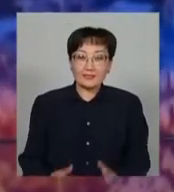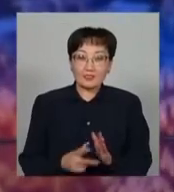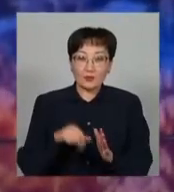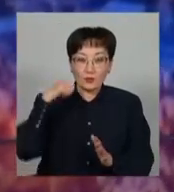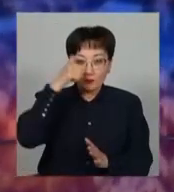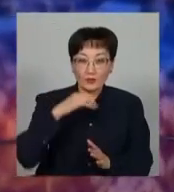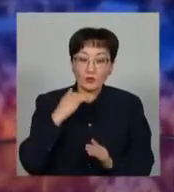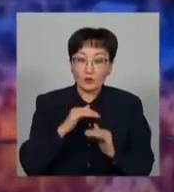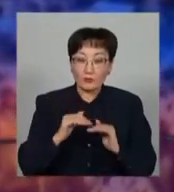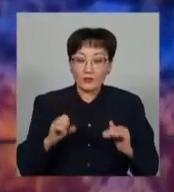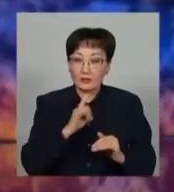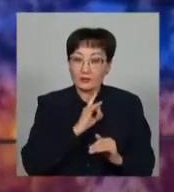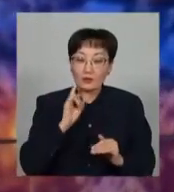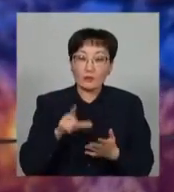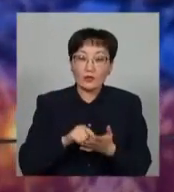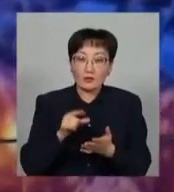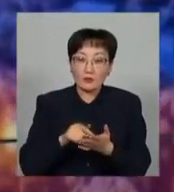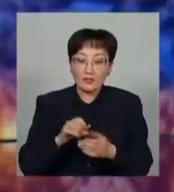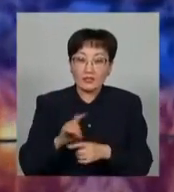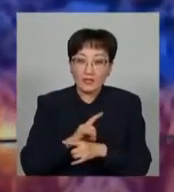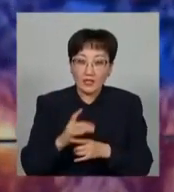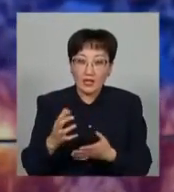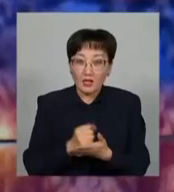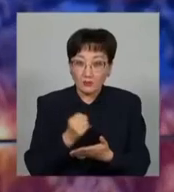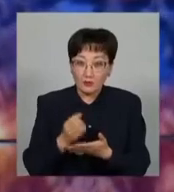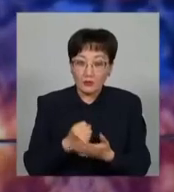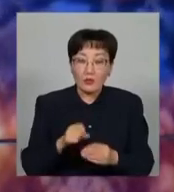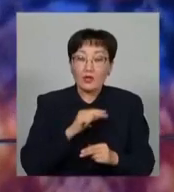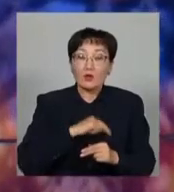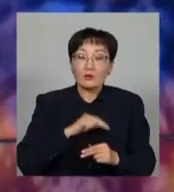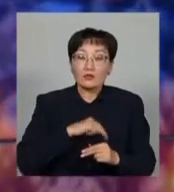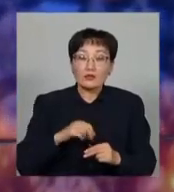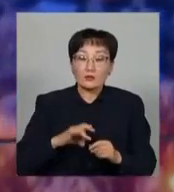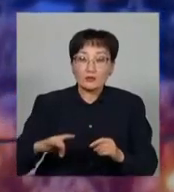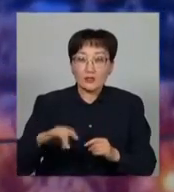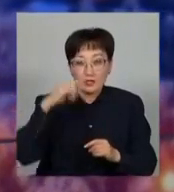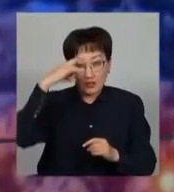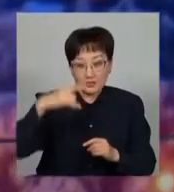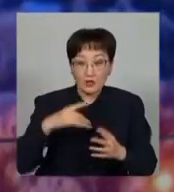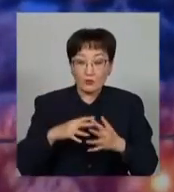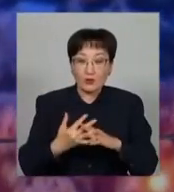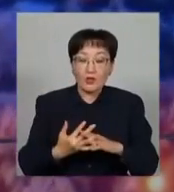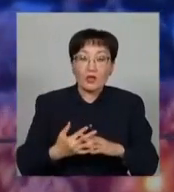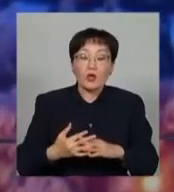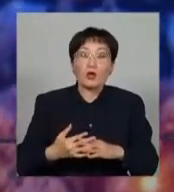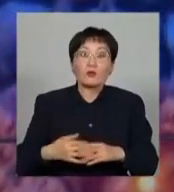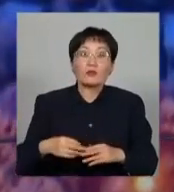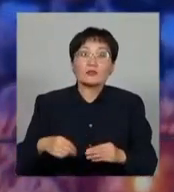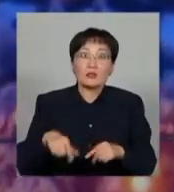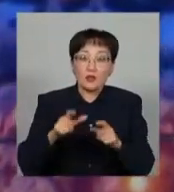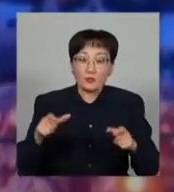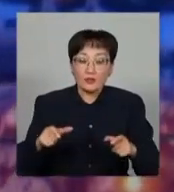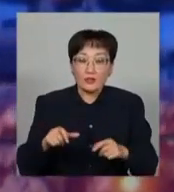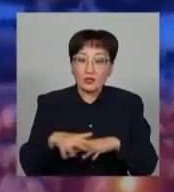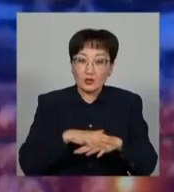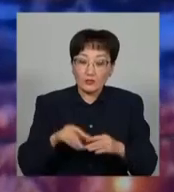8 жыл бойы көп балалы ананың жәрдемақысын алдап алып келген осылай деген Еңбекші Қазақ ауданы Қазақстан ауылының тұрғындары ауылдасымыз жұрттың жәрдемақысын